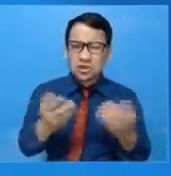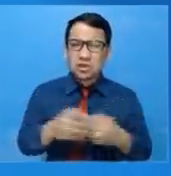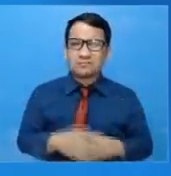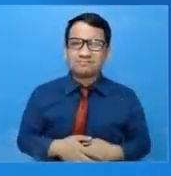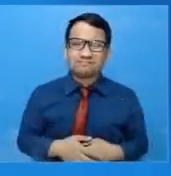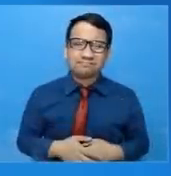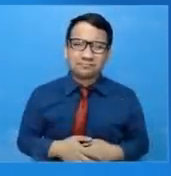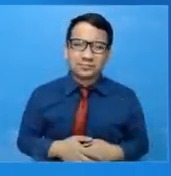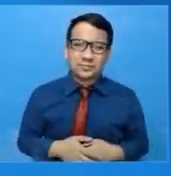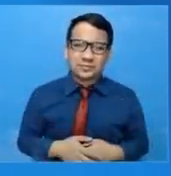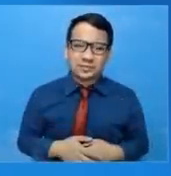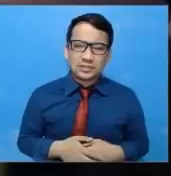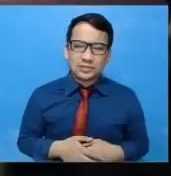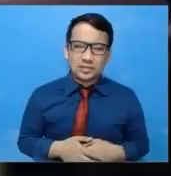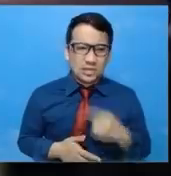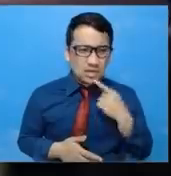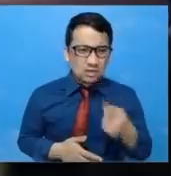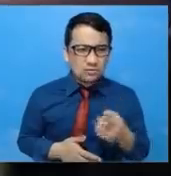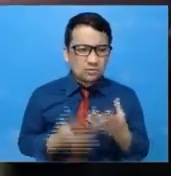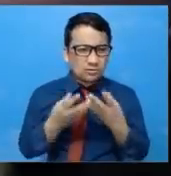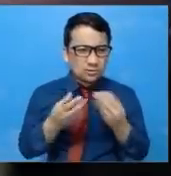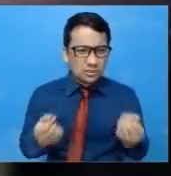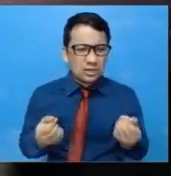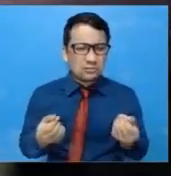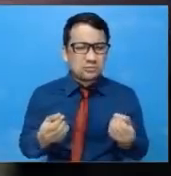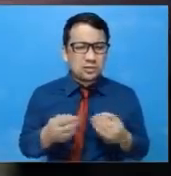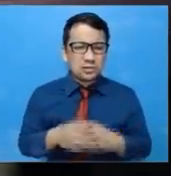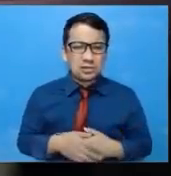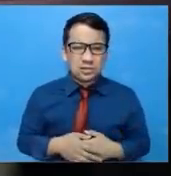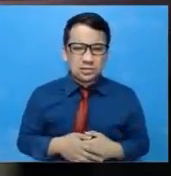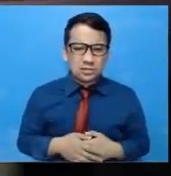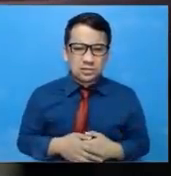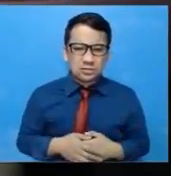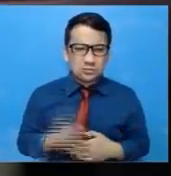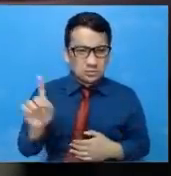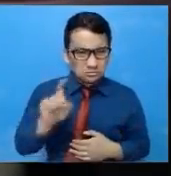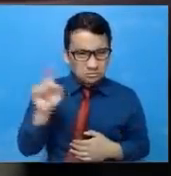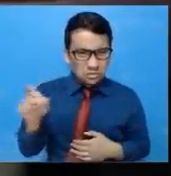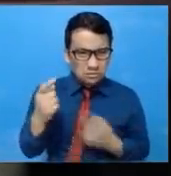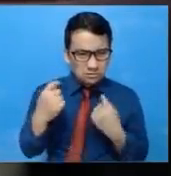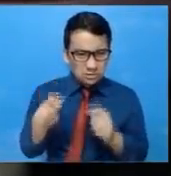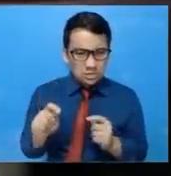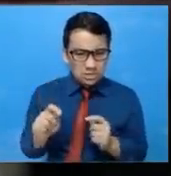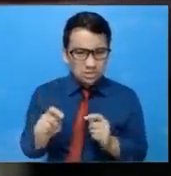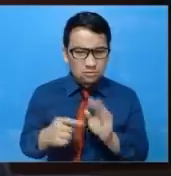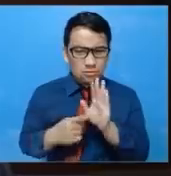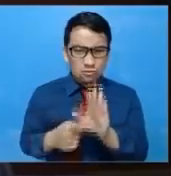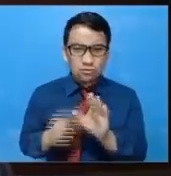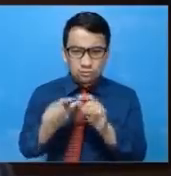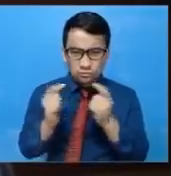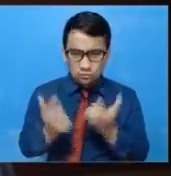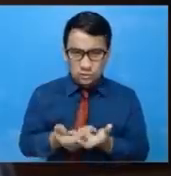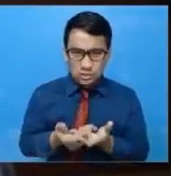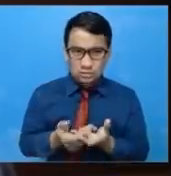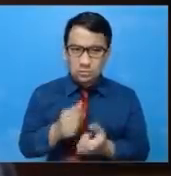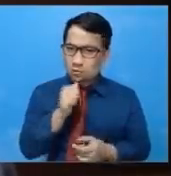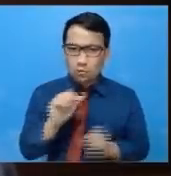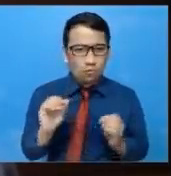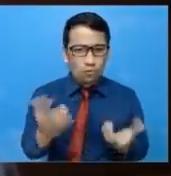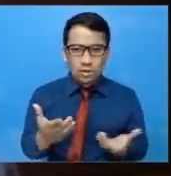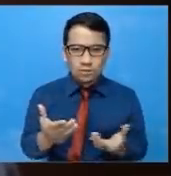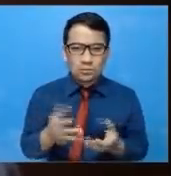natapo na po ang sabaw, kumbaga. Sinisika pa naming hinga ng tugon ng kampo ni Senator Pacquiao pero hindi pa sila sumasagot sa aming